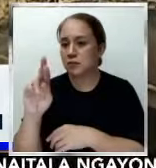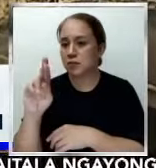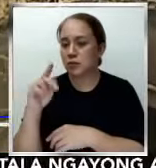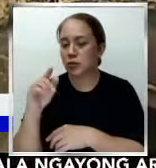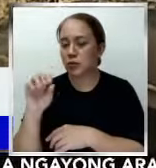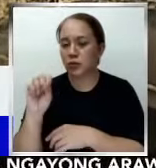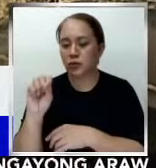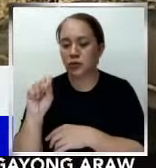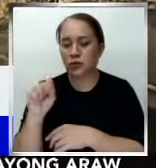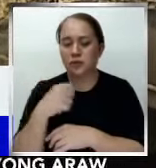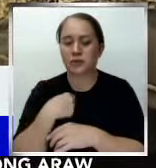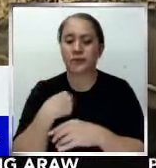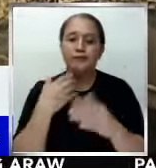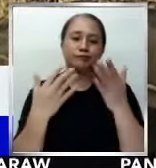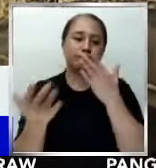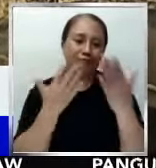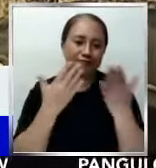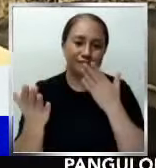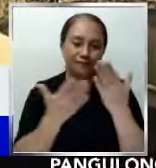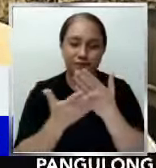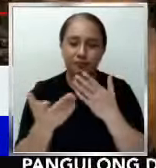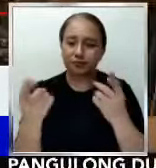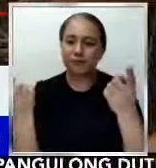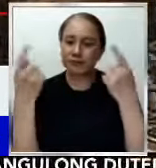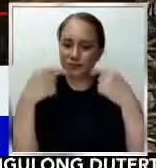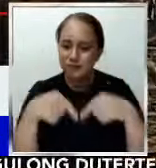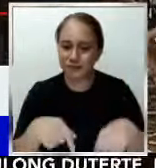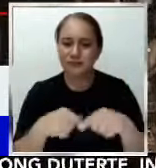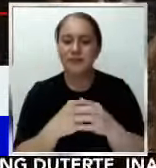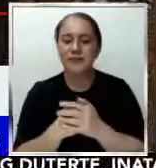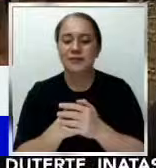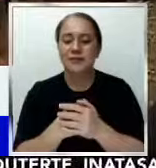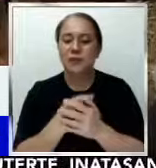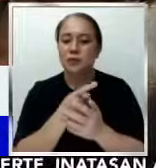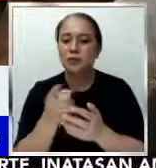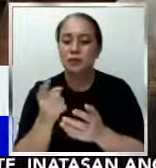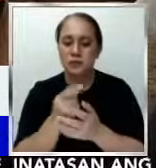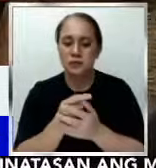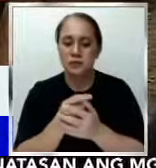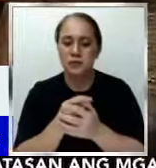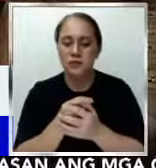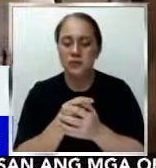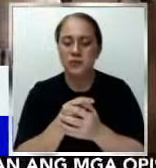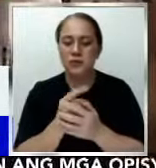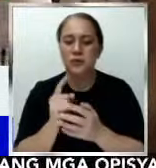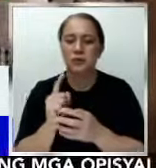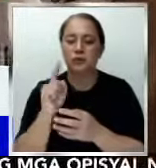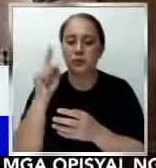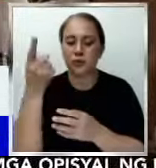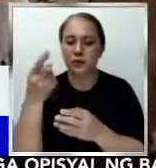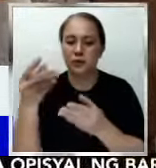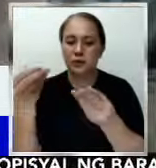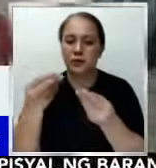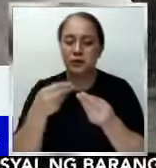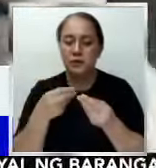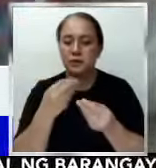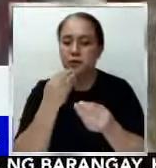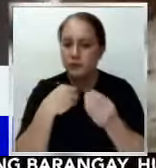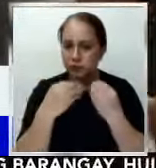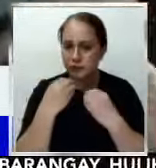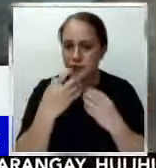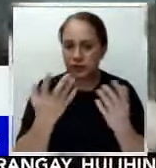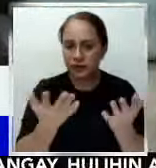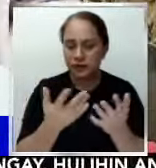inyo na pumunta kayo rito. Kayo talaga ang pinakauna na nagbigay ng pagkain dito, ang